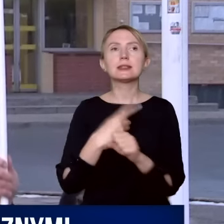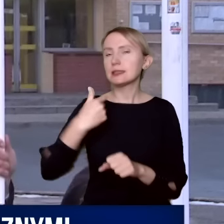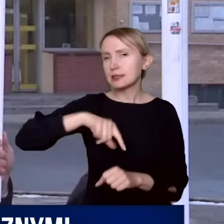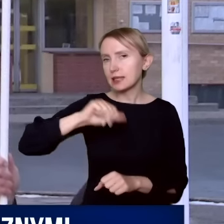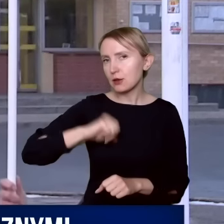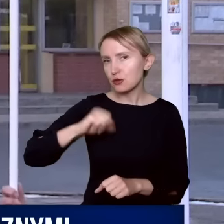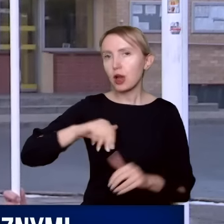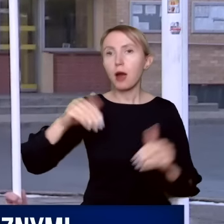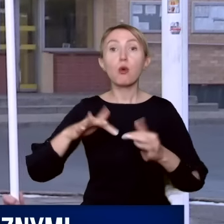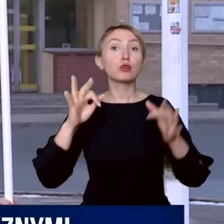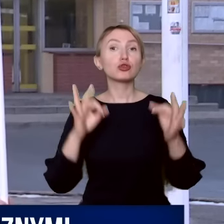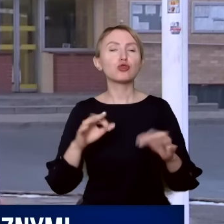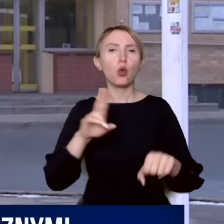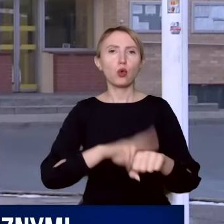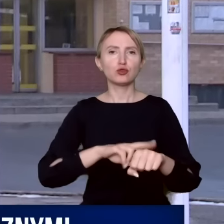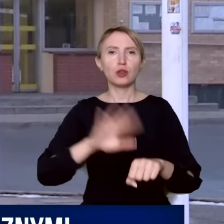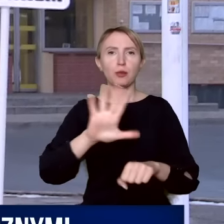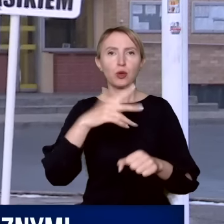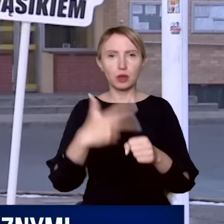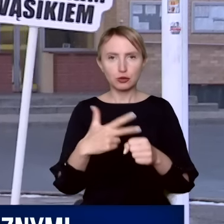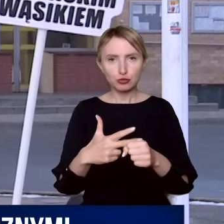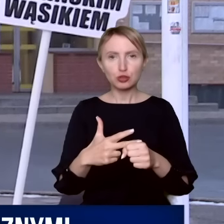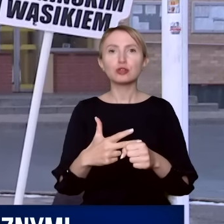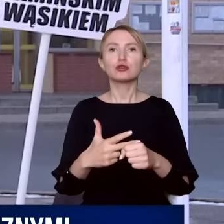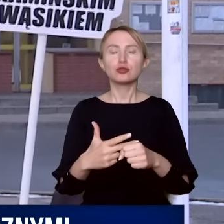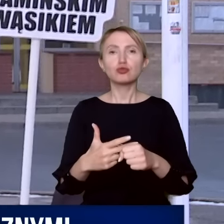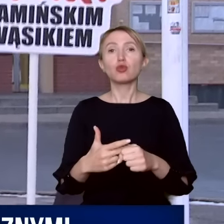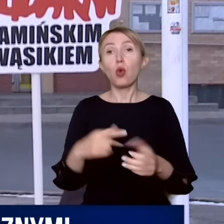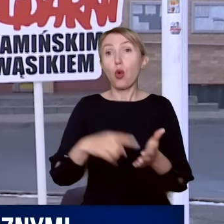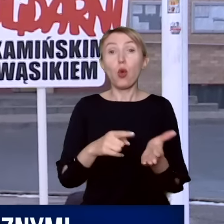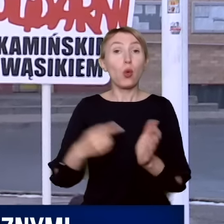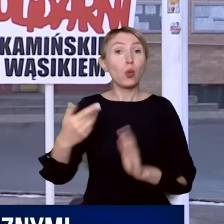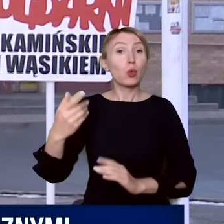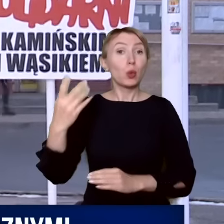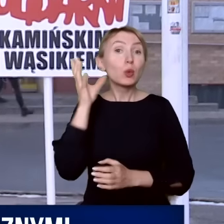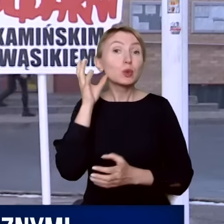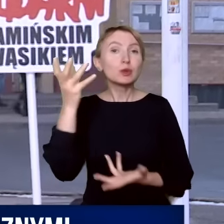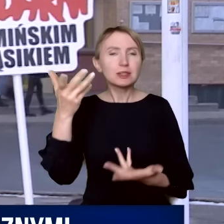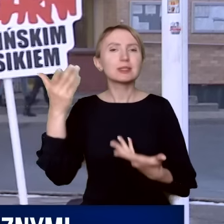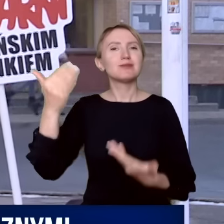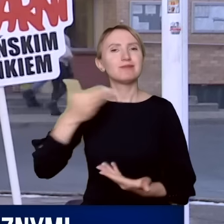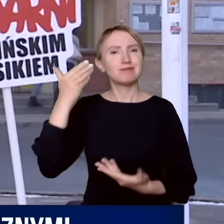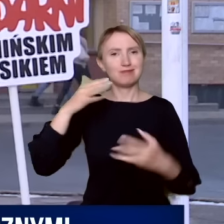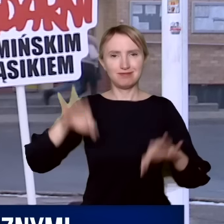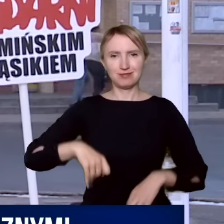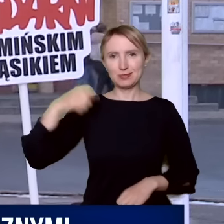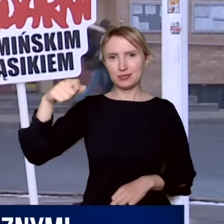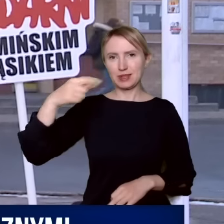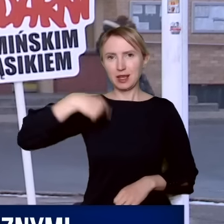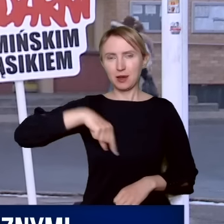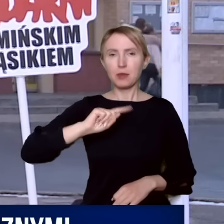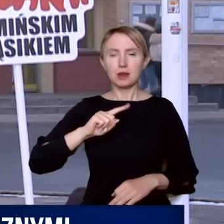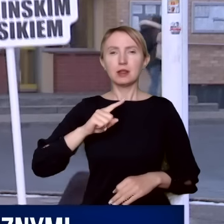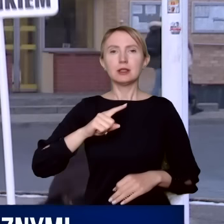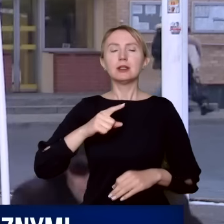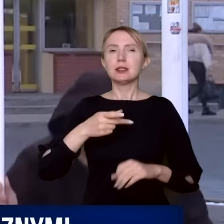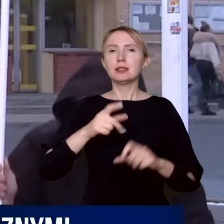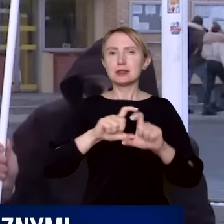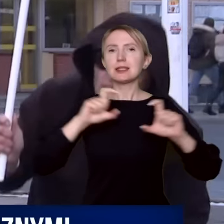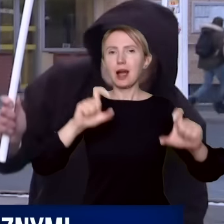może dzisiaj o 17.30 to właśnie usłyszymy z ust głowy państwa. Jesteśmy tutaj pod aresztem śledczym